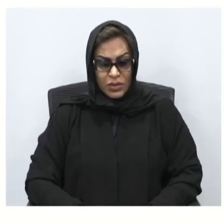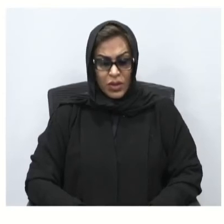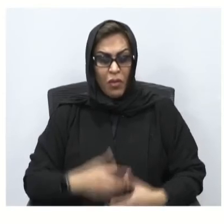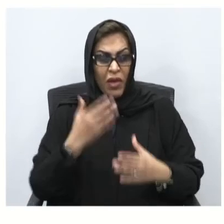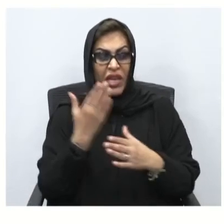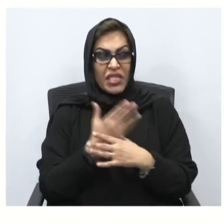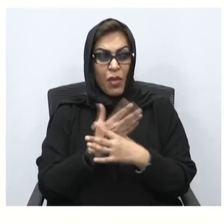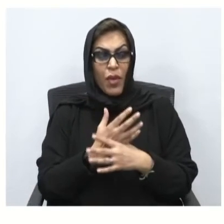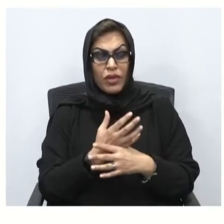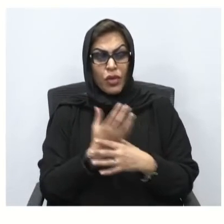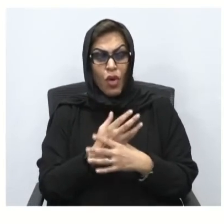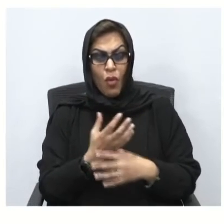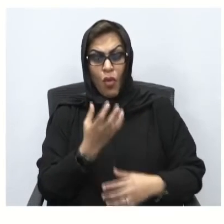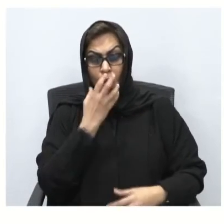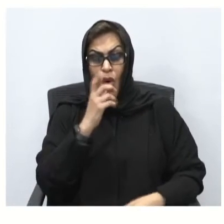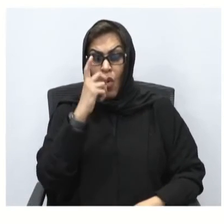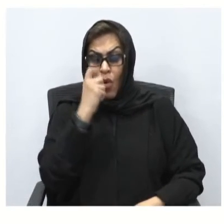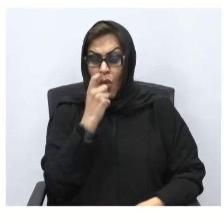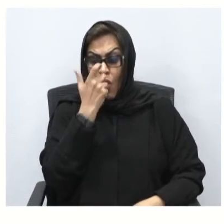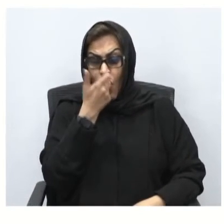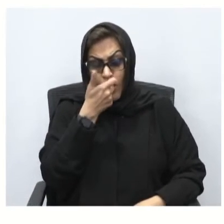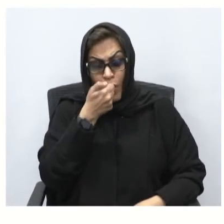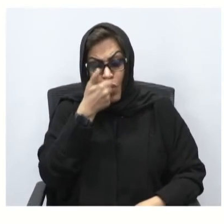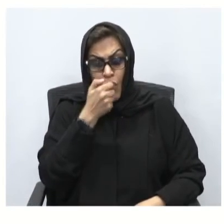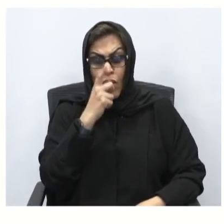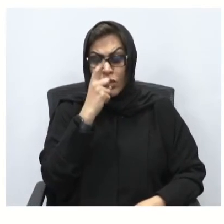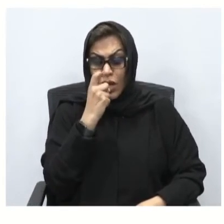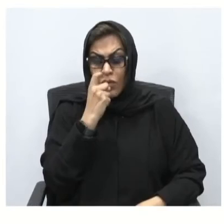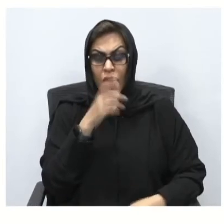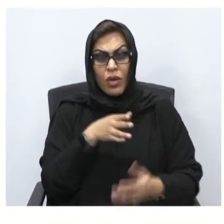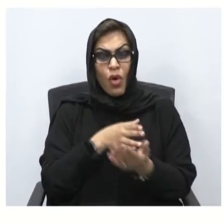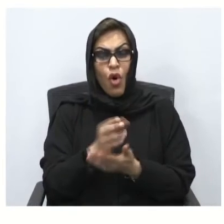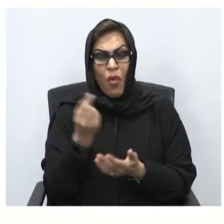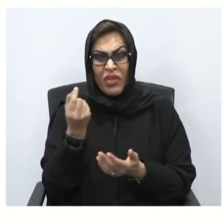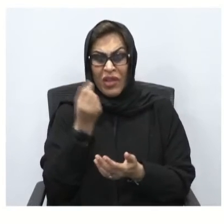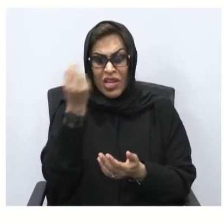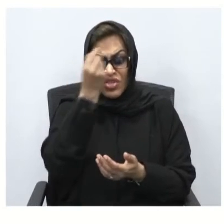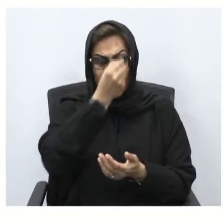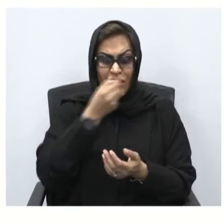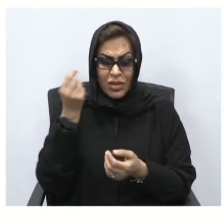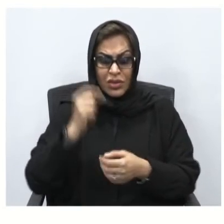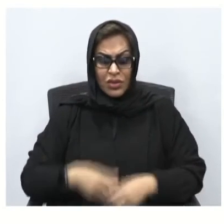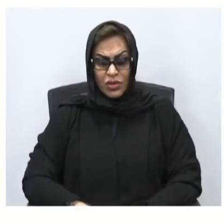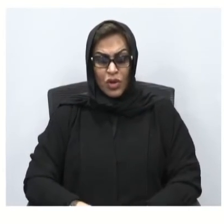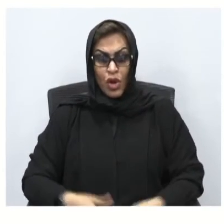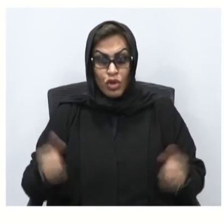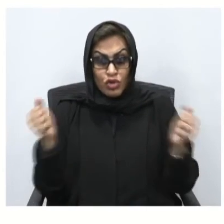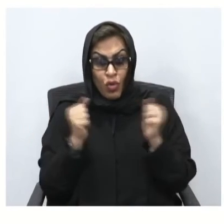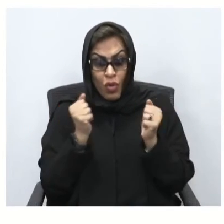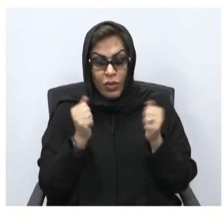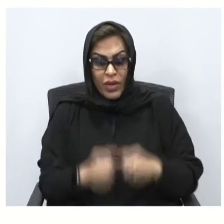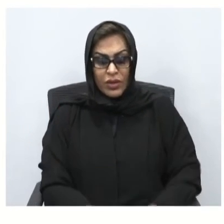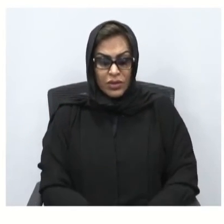هي مسببات الربو لاحظوا عندنا حبوب اللقاح بعض الناس حشرات الجو